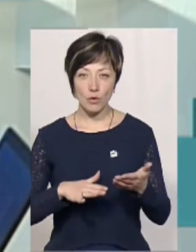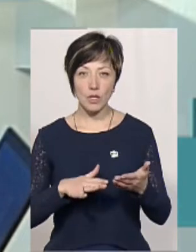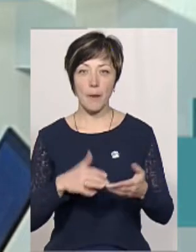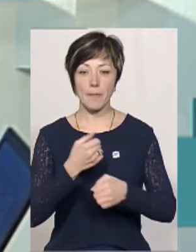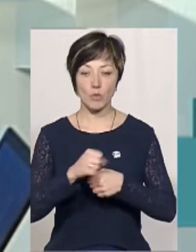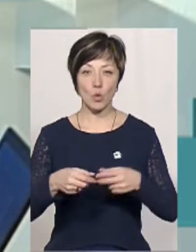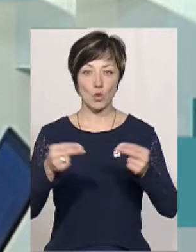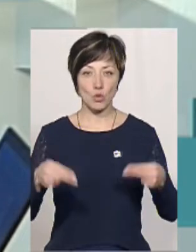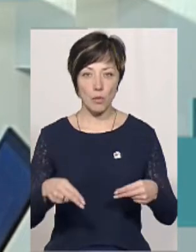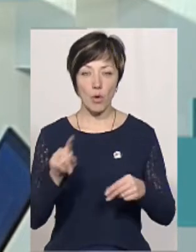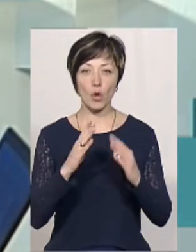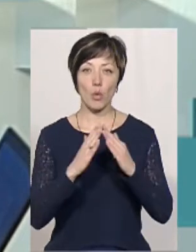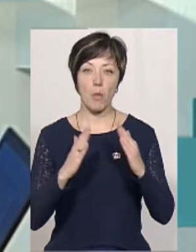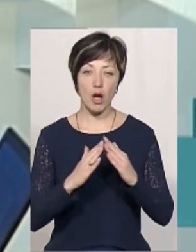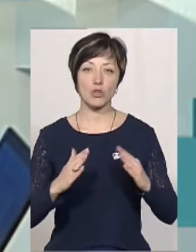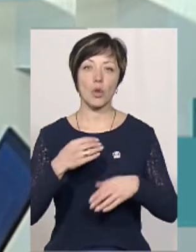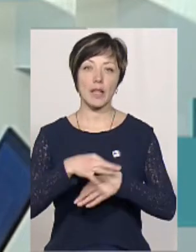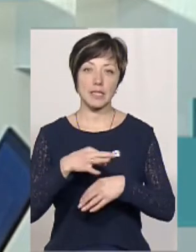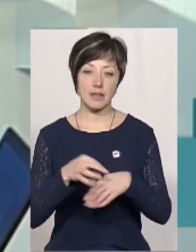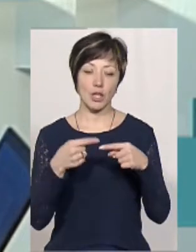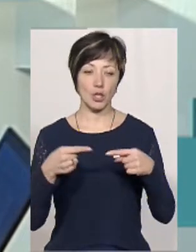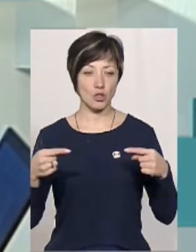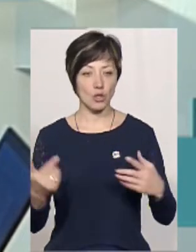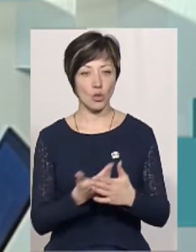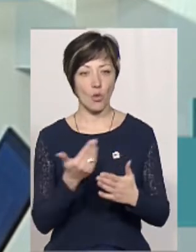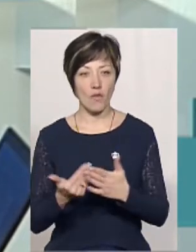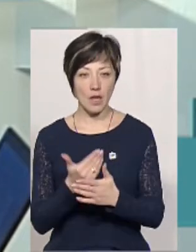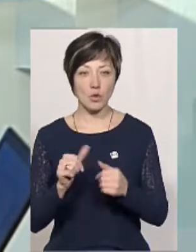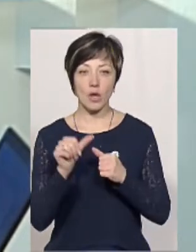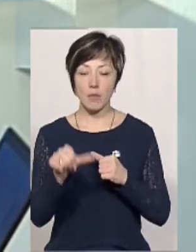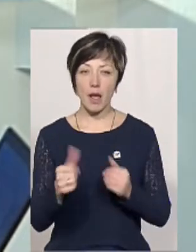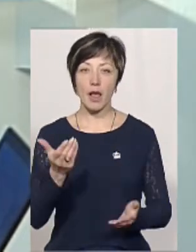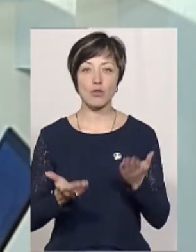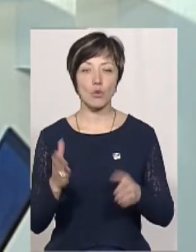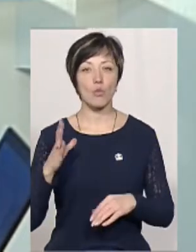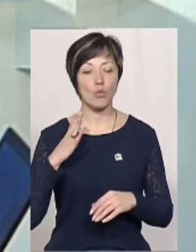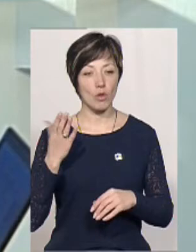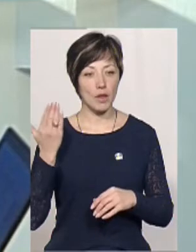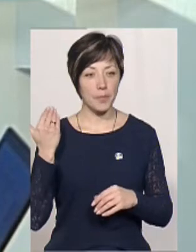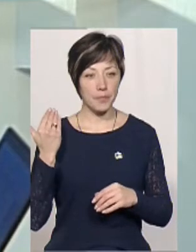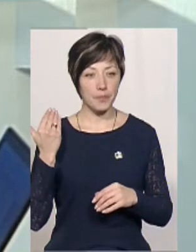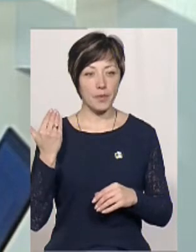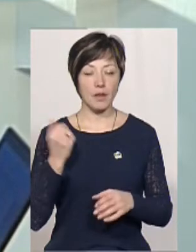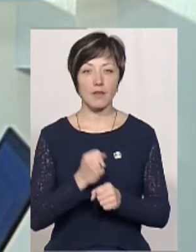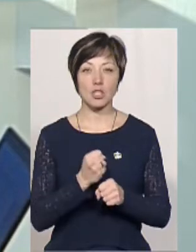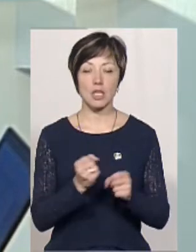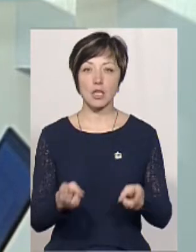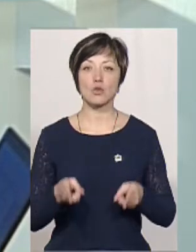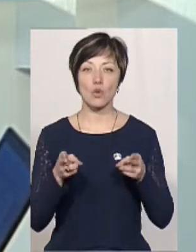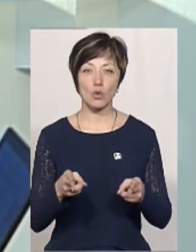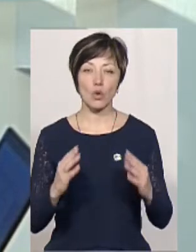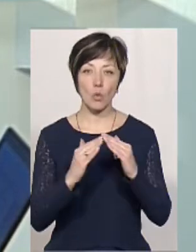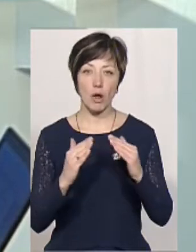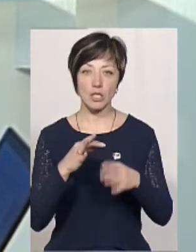укладеного шлюбу, також щодо домашнього насильства та ряд інших новацій. Зокрема, якщо були якісь вчинені злочини з